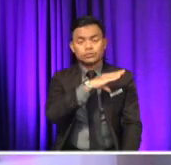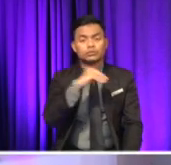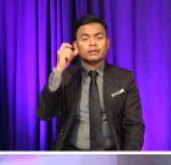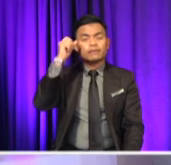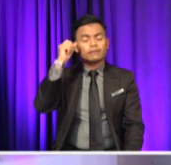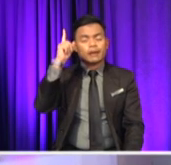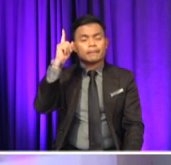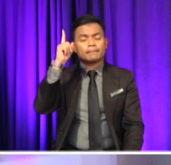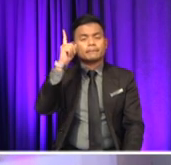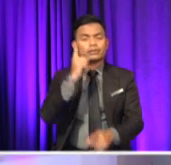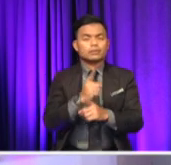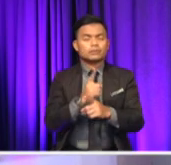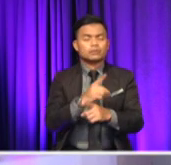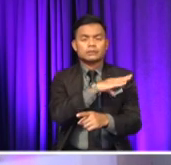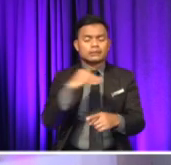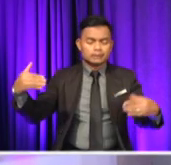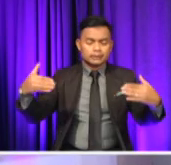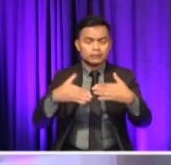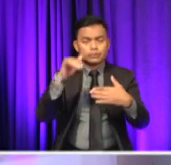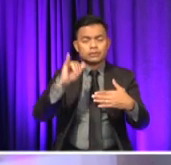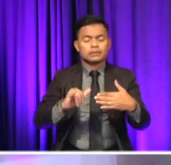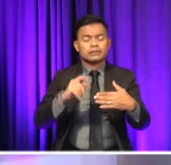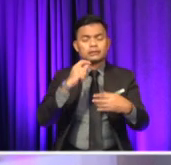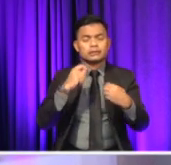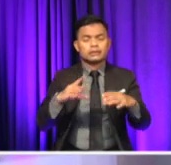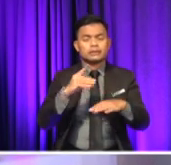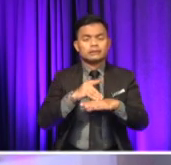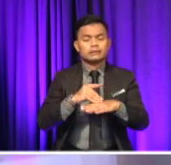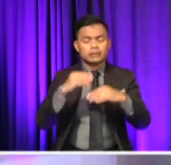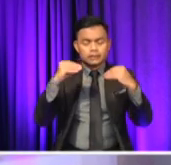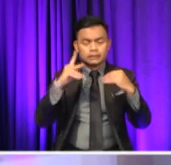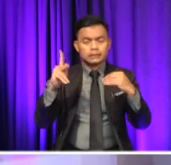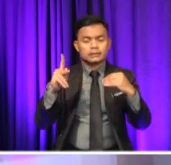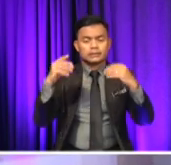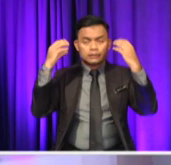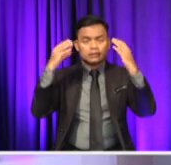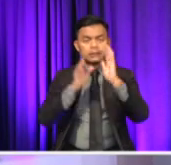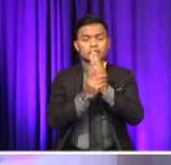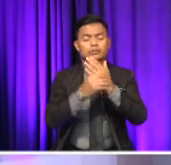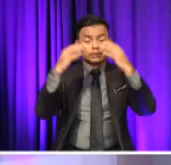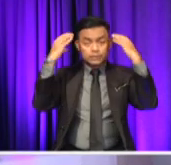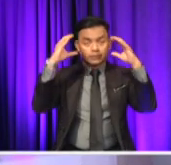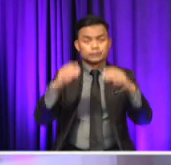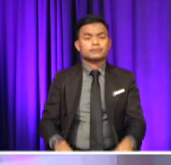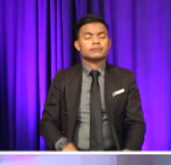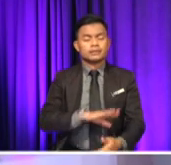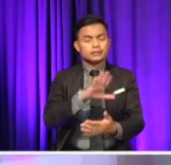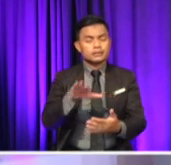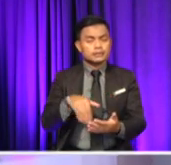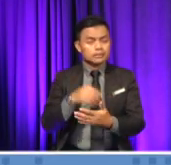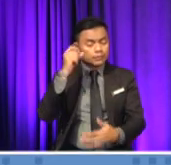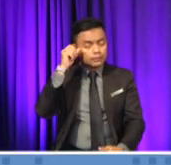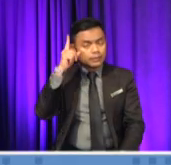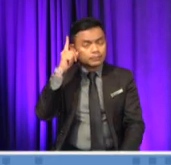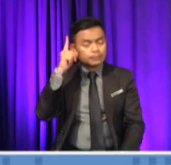dan begitu juga penyambung yang telah di ajarkan oleh cekgu kita jadi bagaimana murid-murid kita paham atau ada soalnya yang ingin